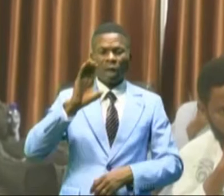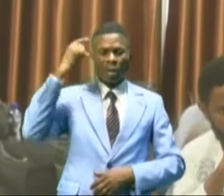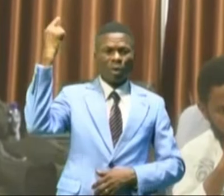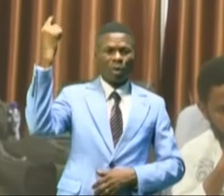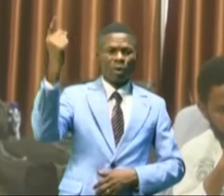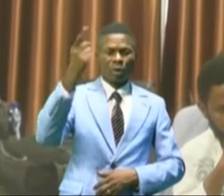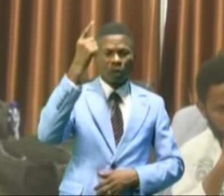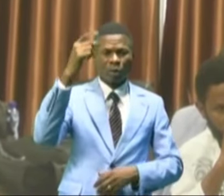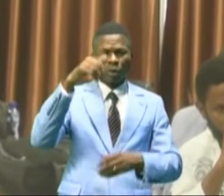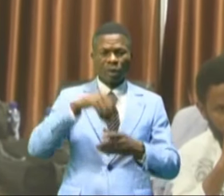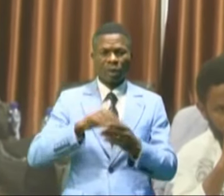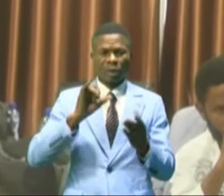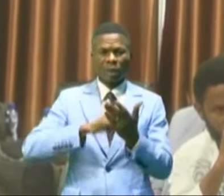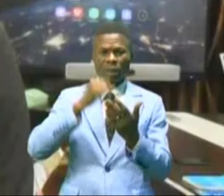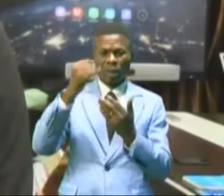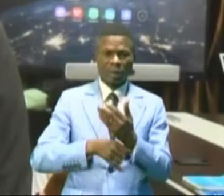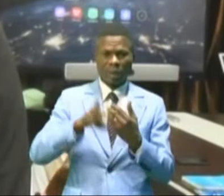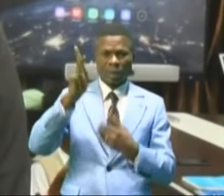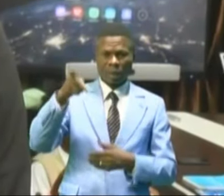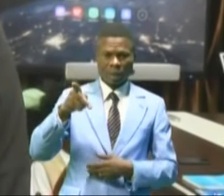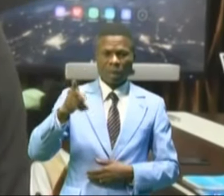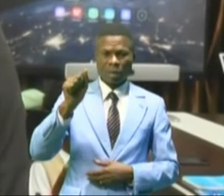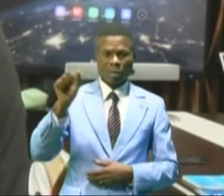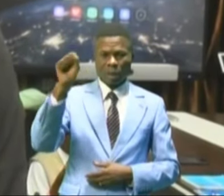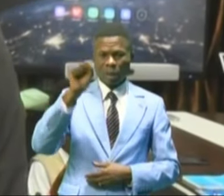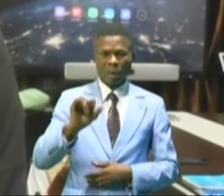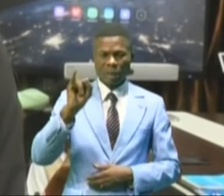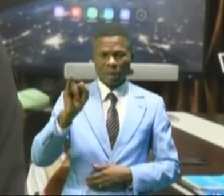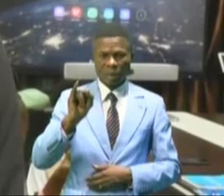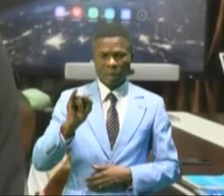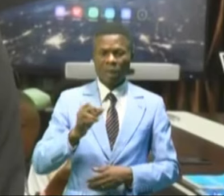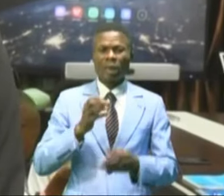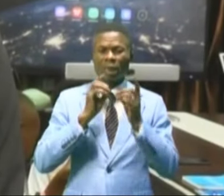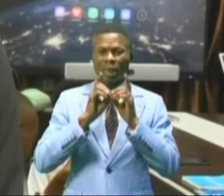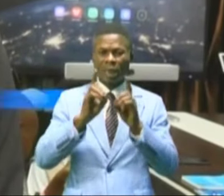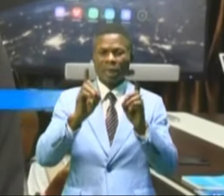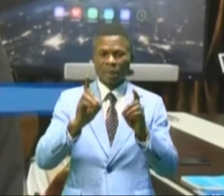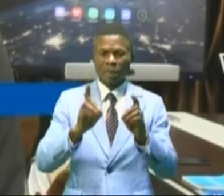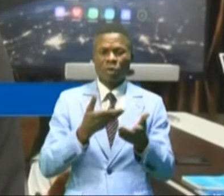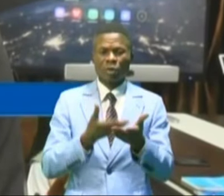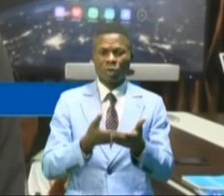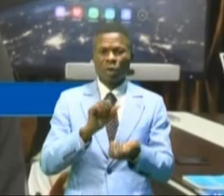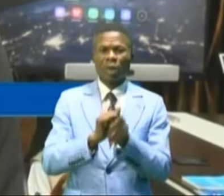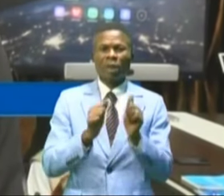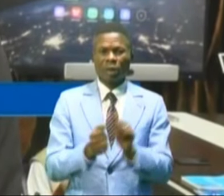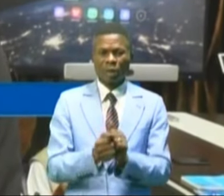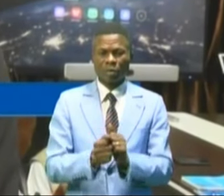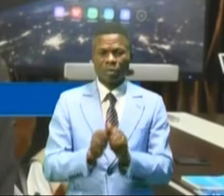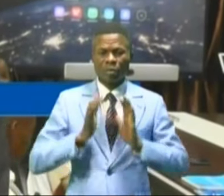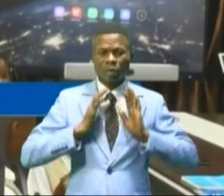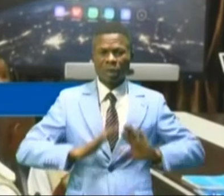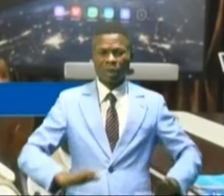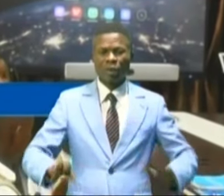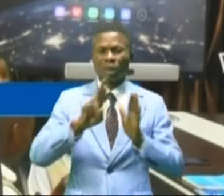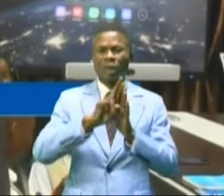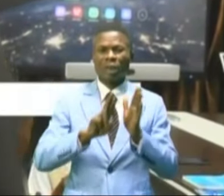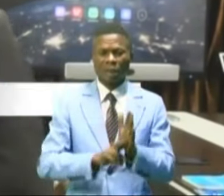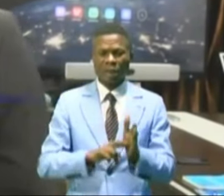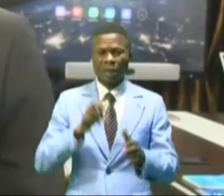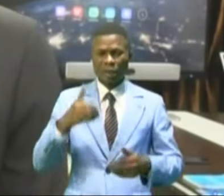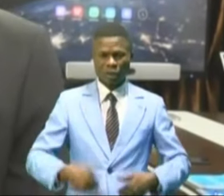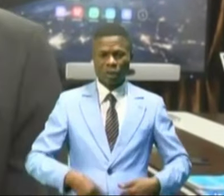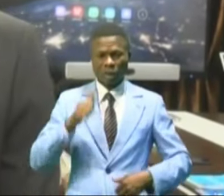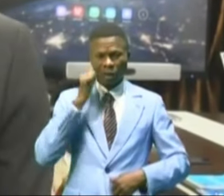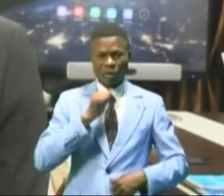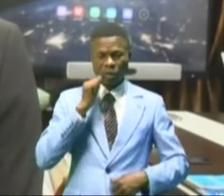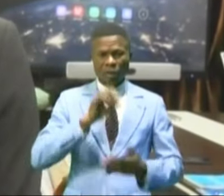à travers les projets PASEA. Quelques interventions dans le domaine de l'hygiène menstruelle. Donc dans le